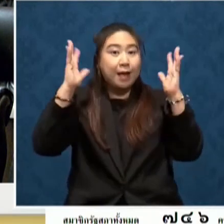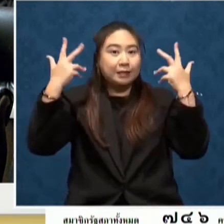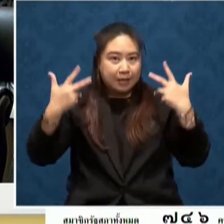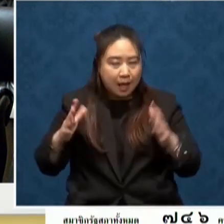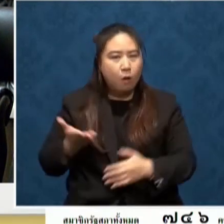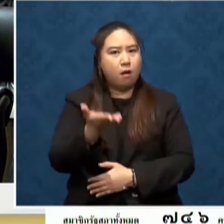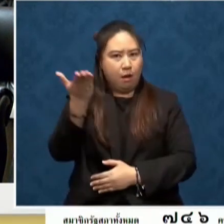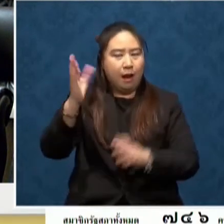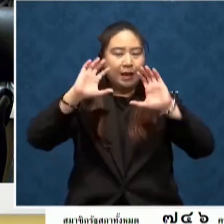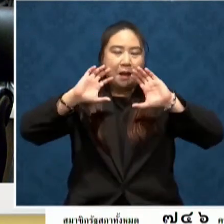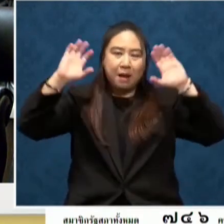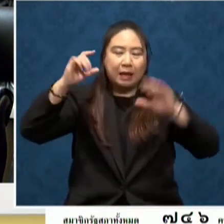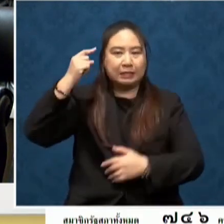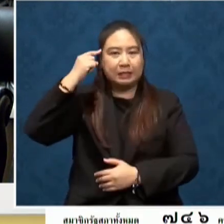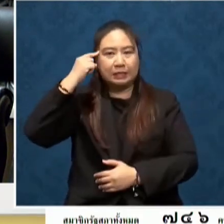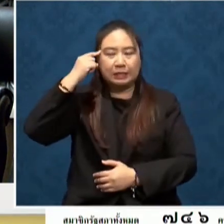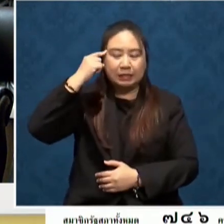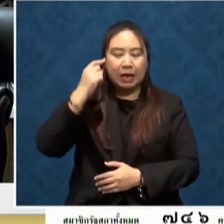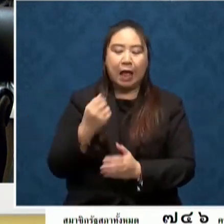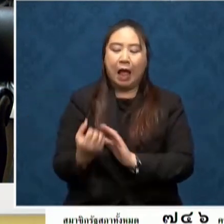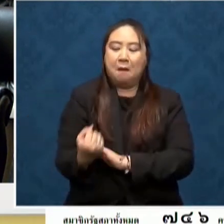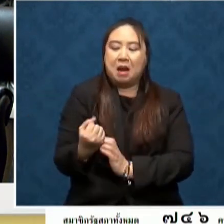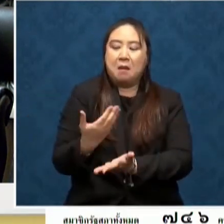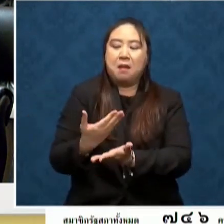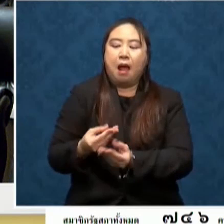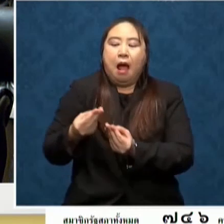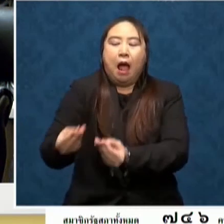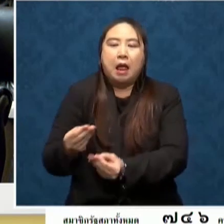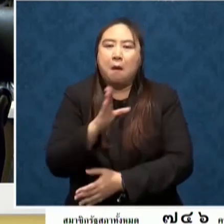สร้างแรา แบบปรรอมขึ้มา